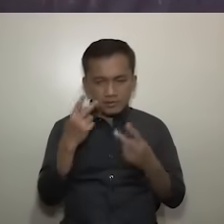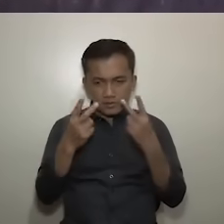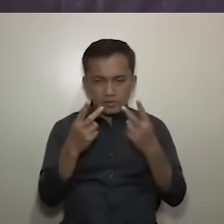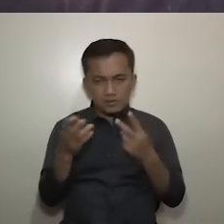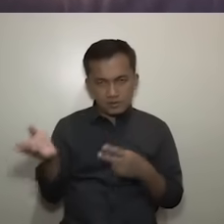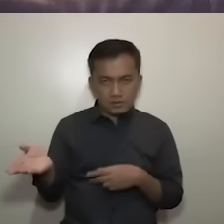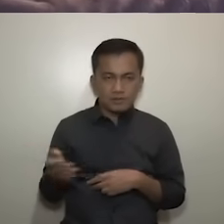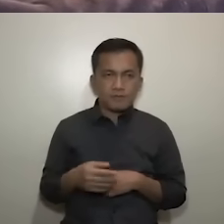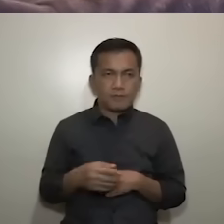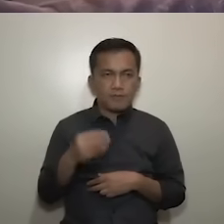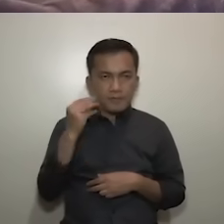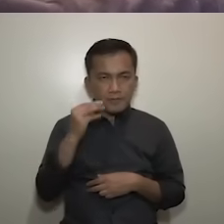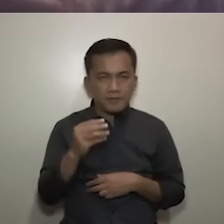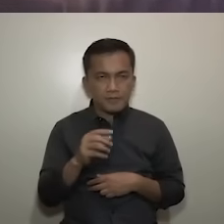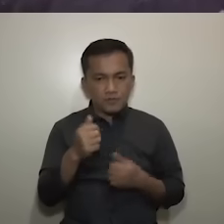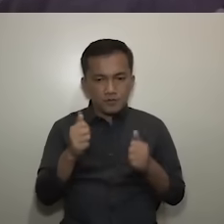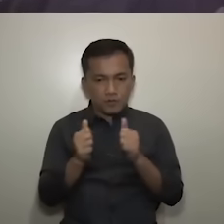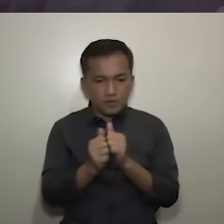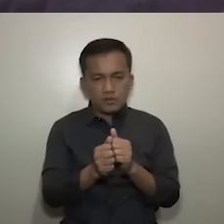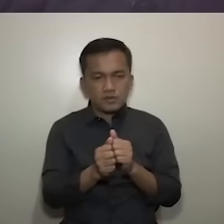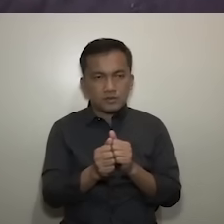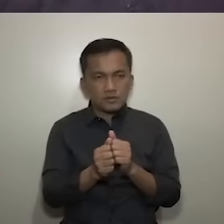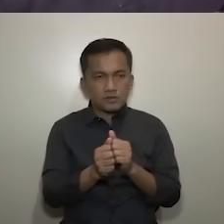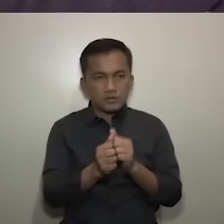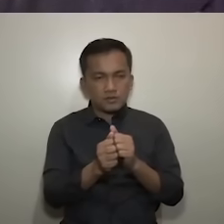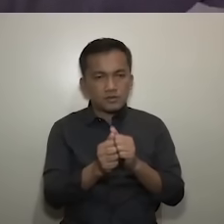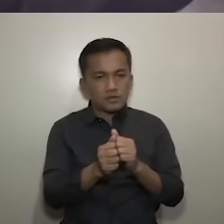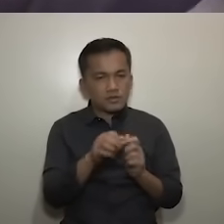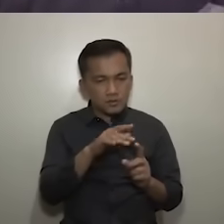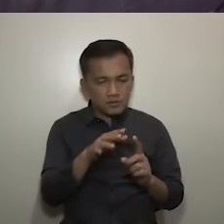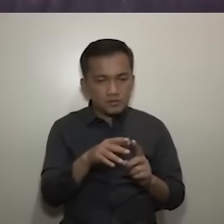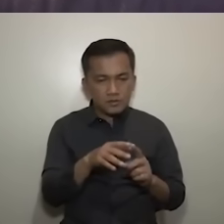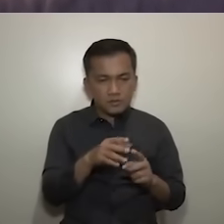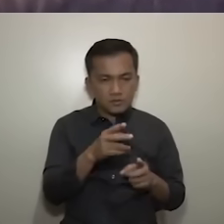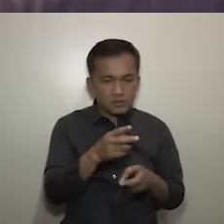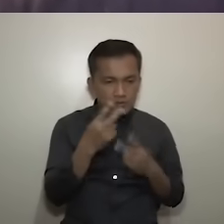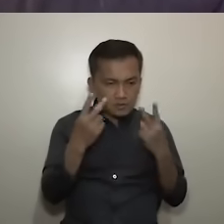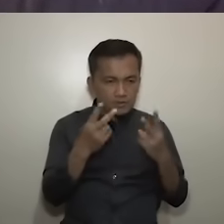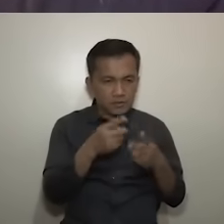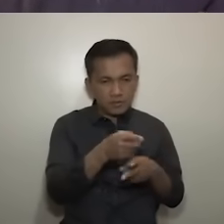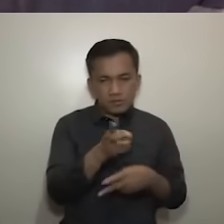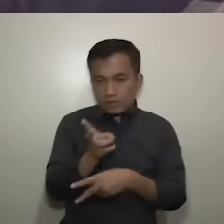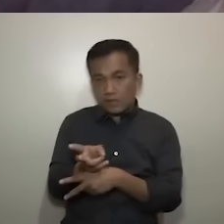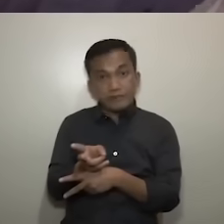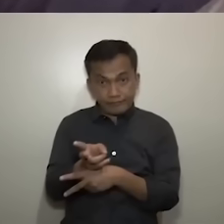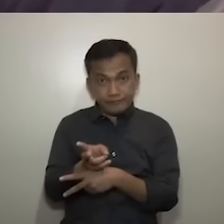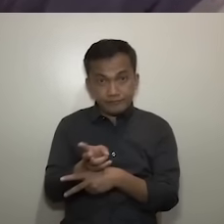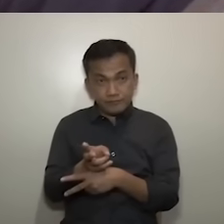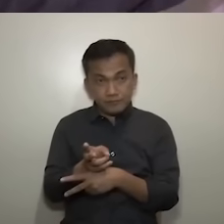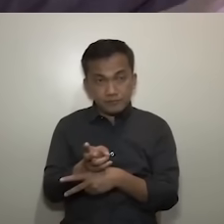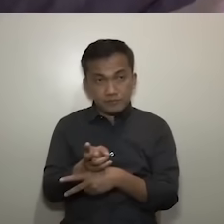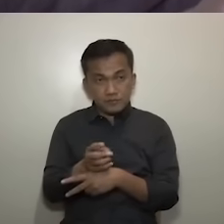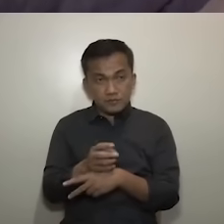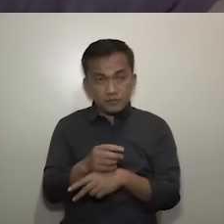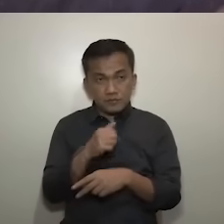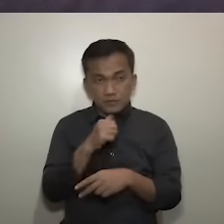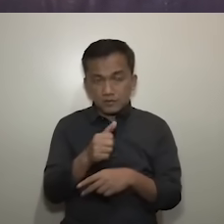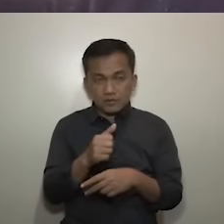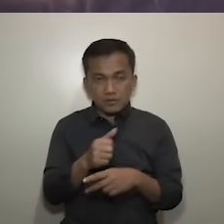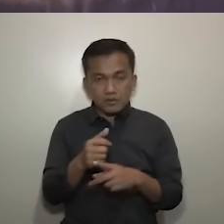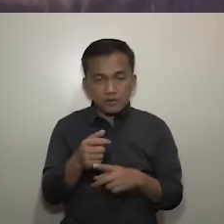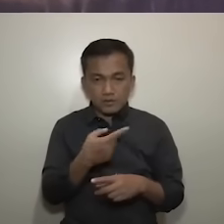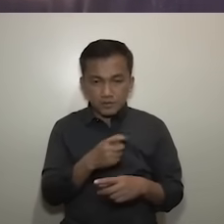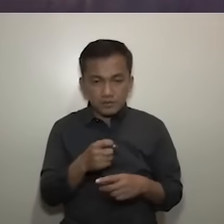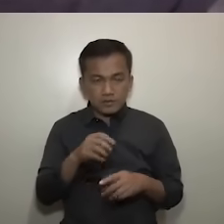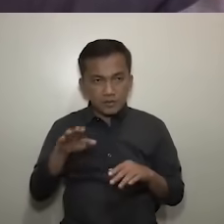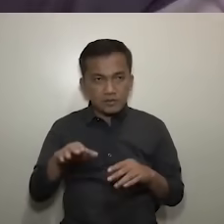sir, ma'am. With supervision, ma'am. Meaning, pag nagdadalaw si sir, nandun ka, nakabantay ka. So hindi pwede ma-brainwash yung bata.